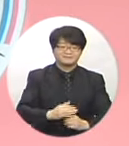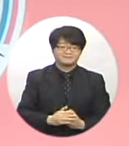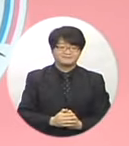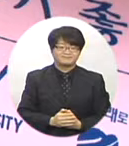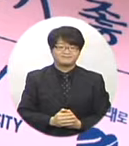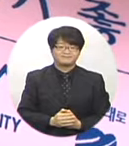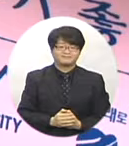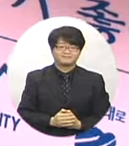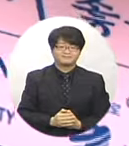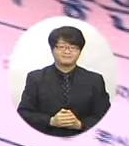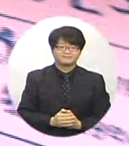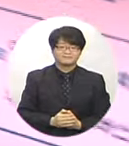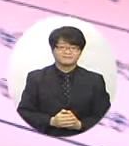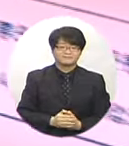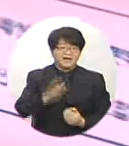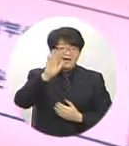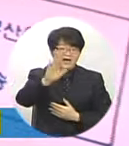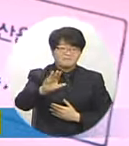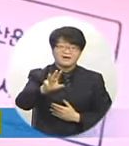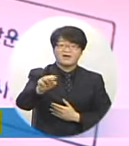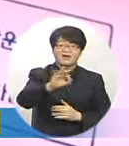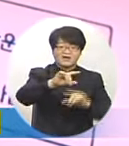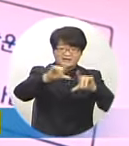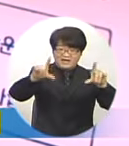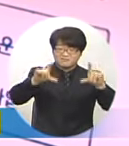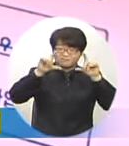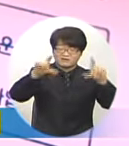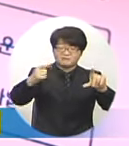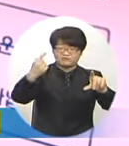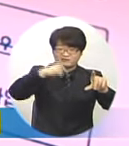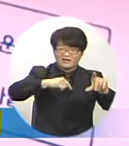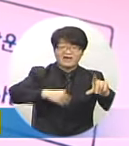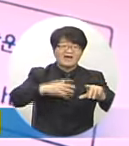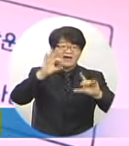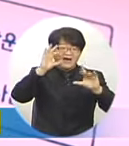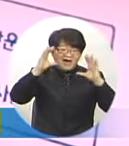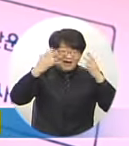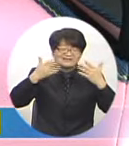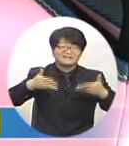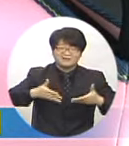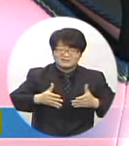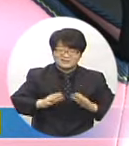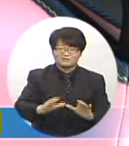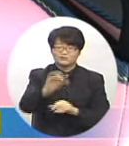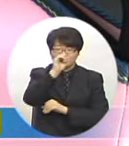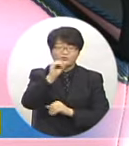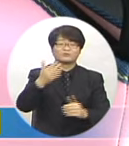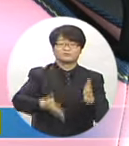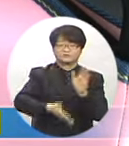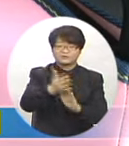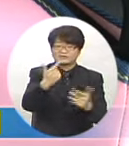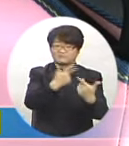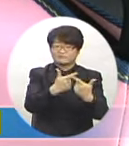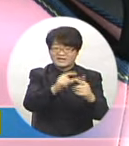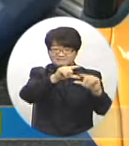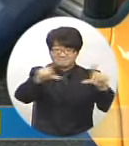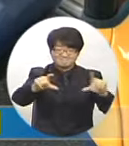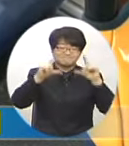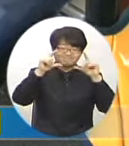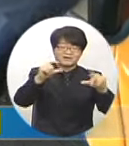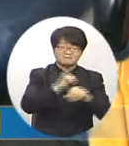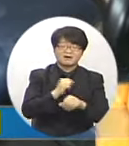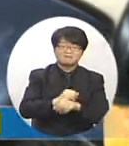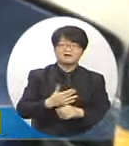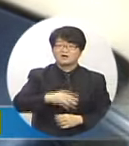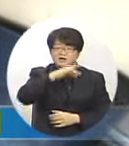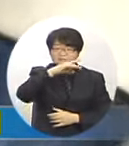만들었습니다. 앞면에는 엠블렘을, 뒷면에는 아이 낳고 키우기 좋은 도시 부산 홍보 문구를 써넣었고